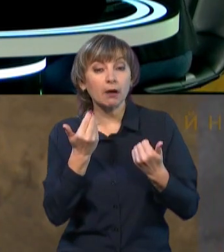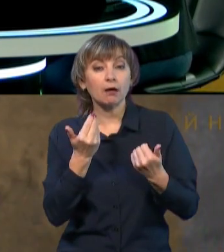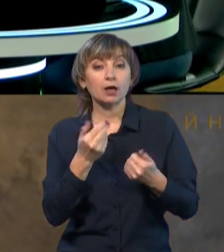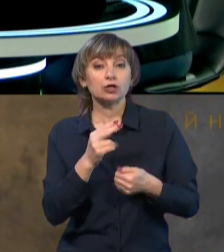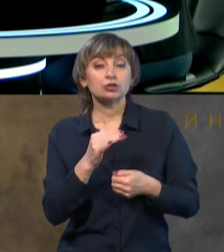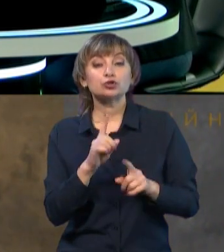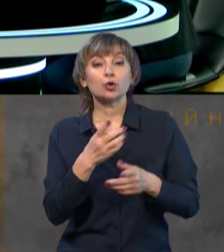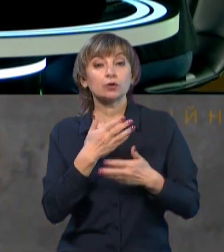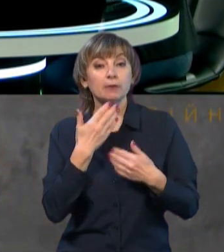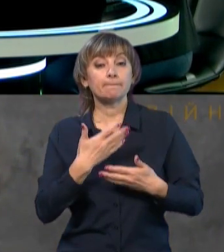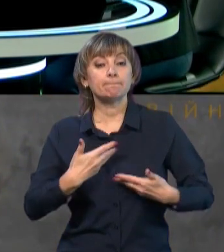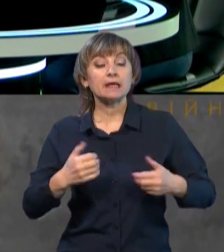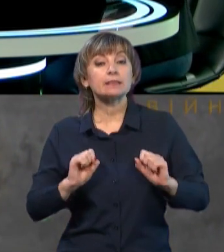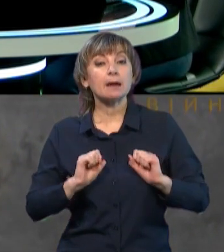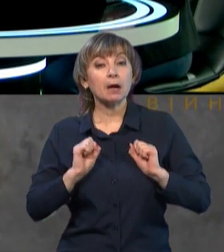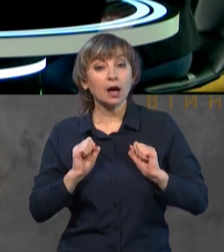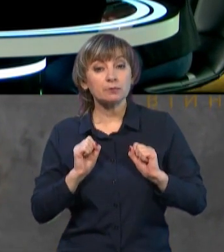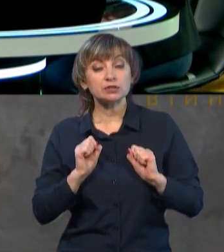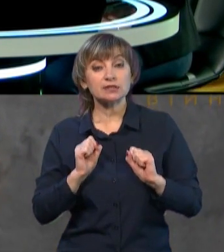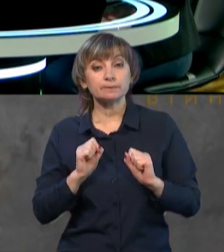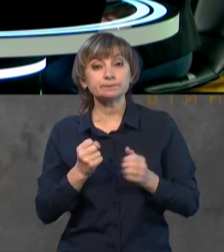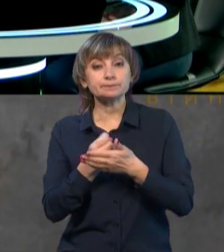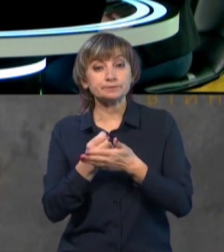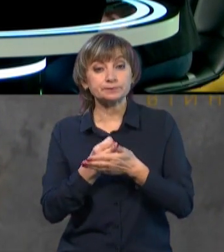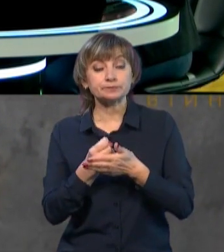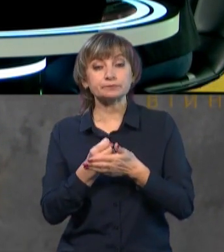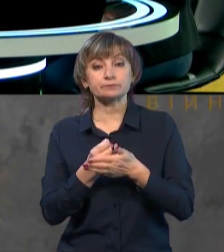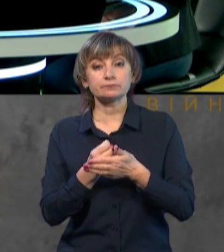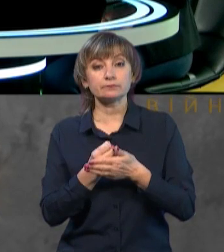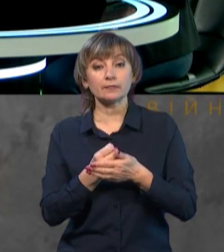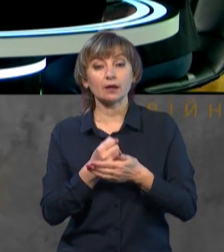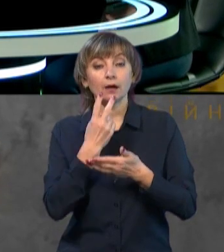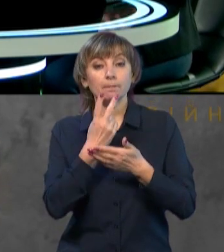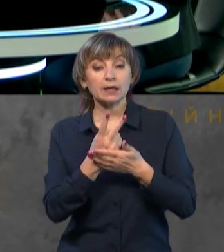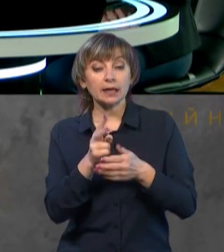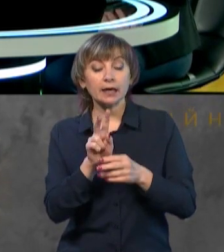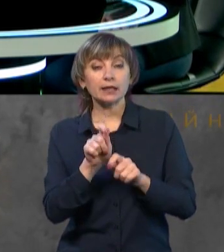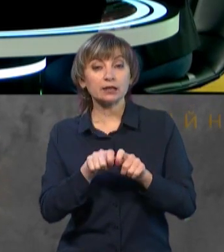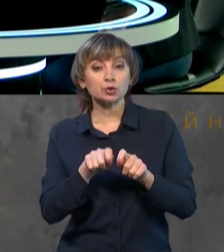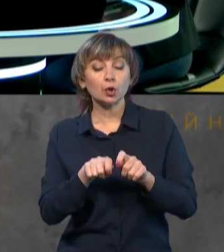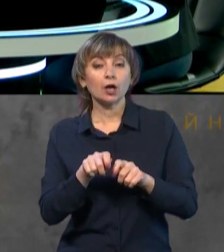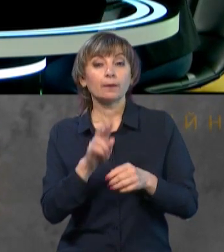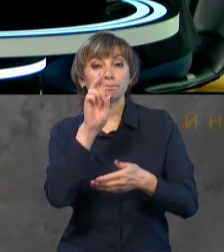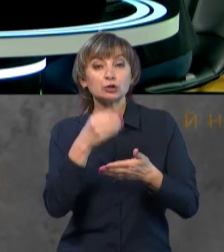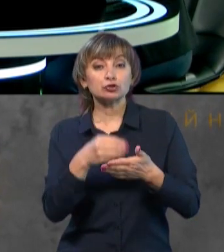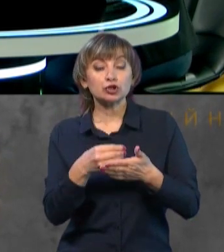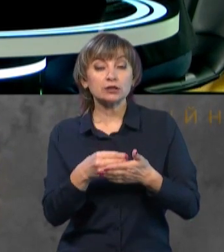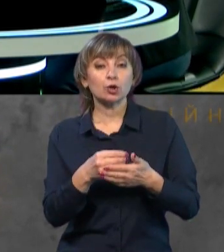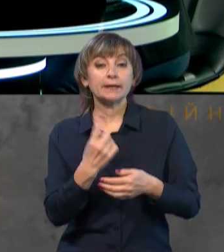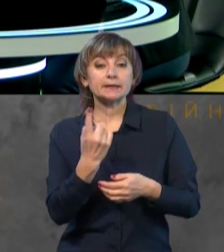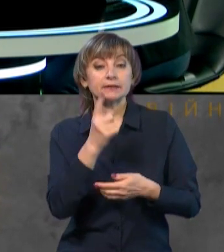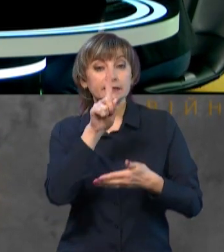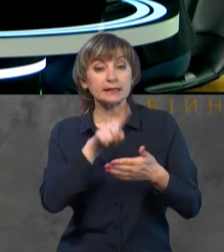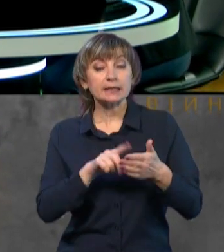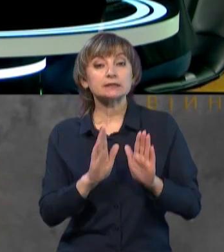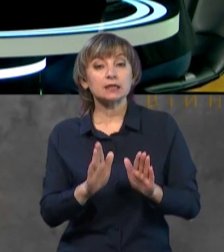нема, бо ми ще намагаємося добитися перегляду бюджету, то єдина надія